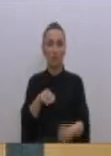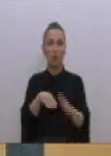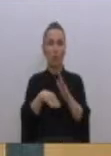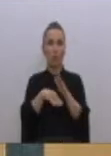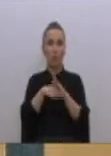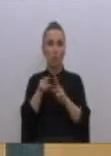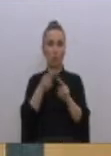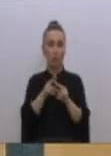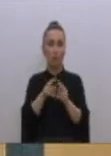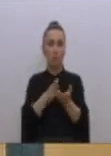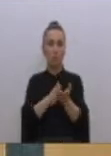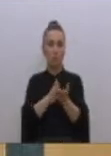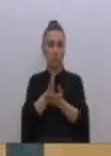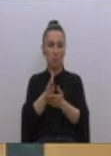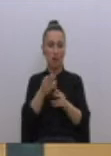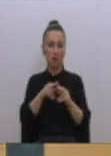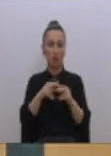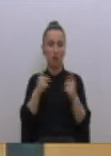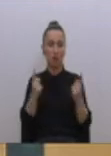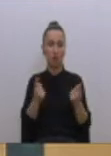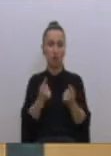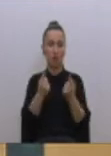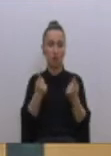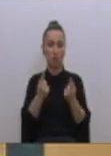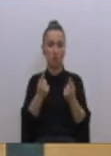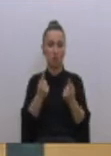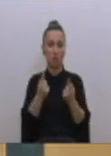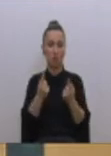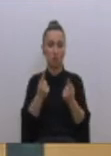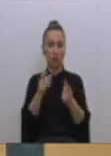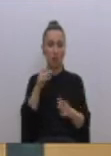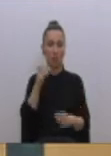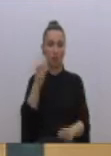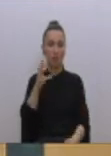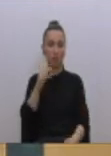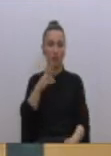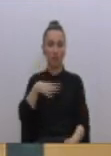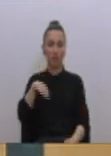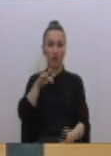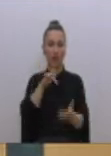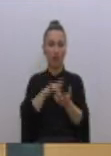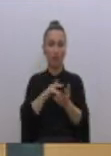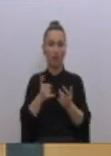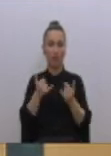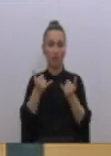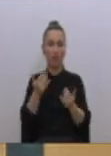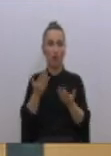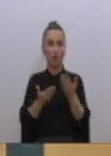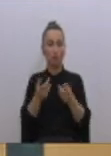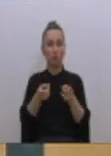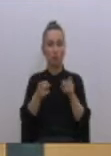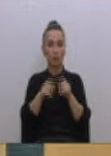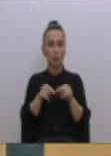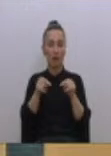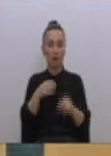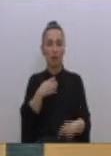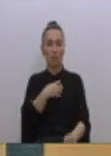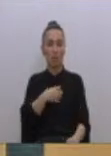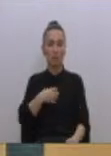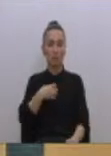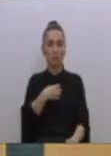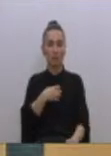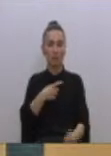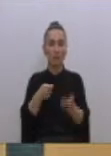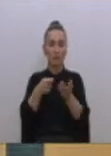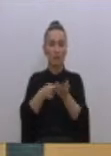ამ მიმართულებით ეს ჩვეულებრივი მოვლენა არბიტრაჟები ყველა ქვეყნისათვის, თუმცა აქ მნიშვნელოვან